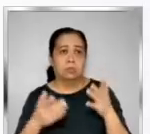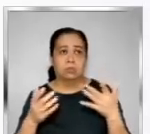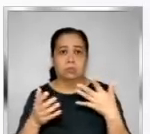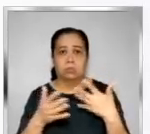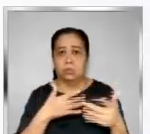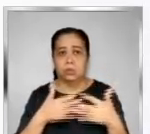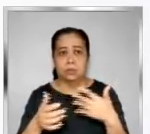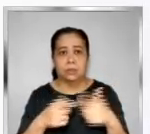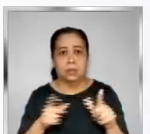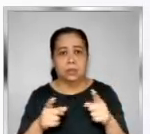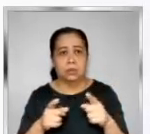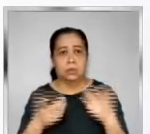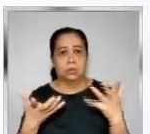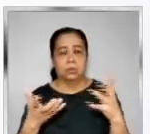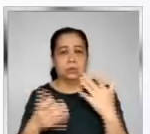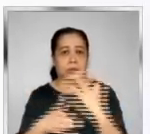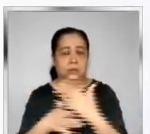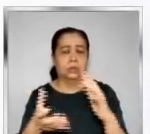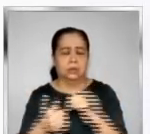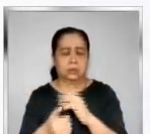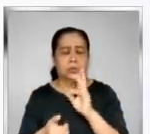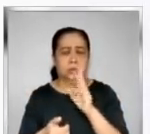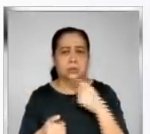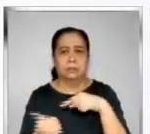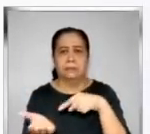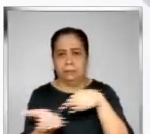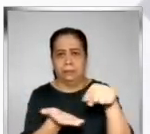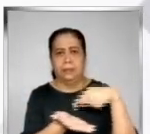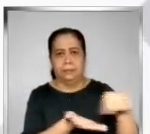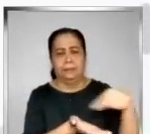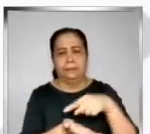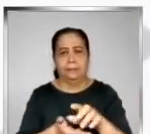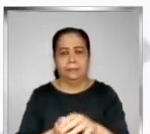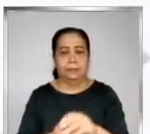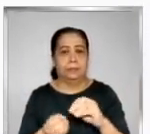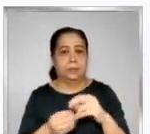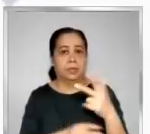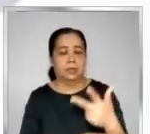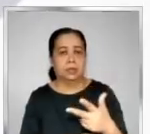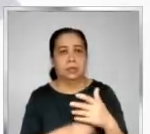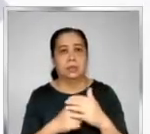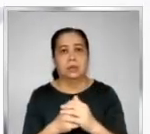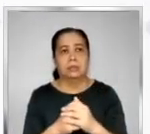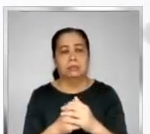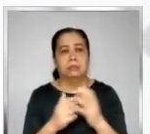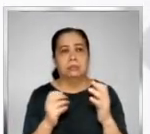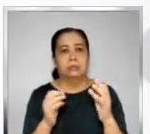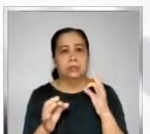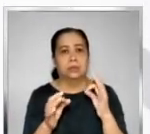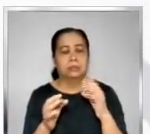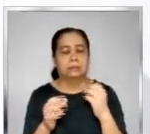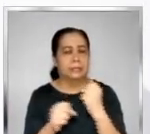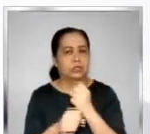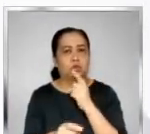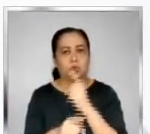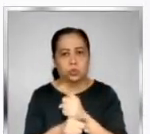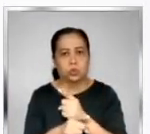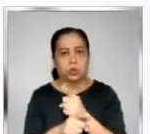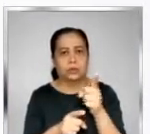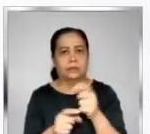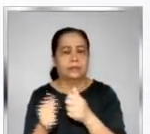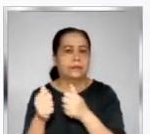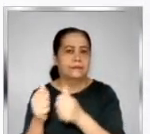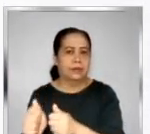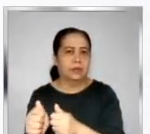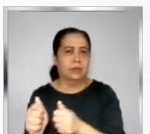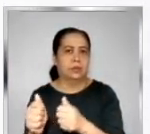pintala sa kanila, they will be compensated. Number three, na sisiguraduhin natin na sila ay sumusunod doon sa